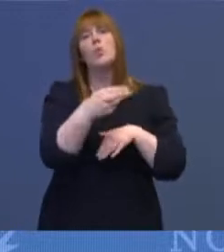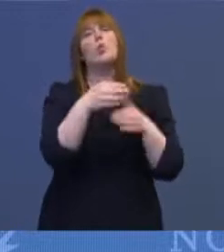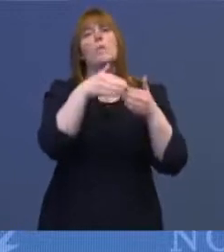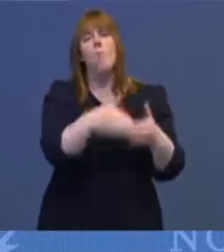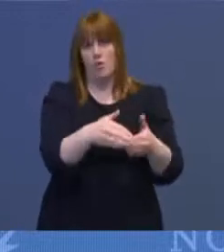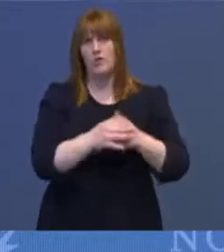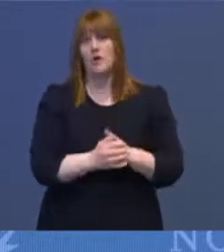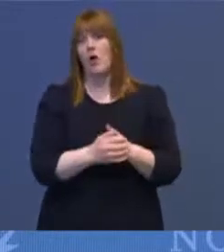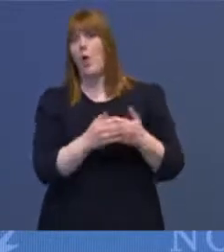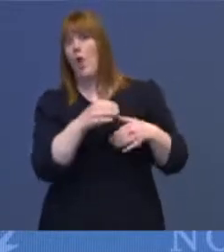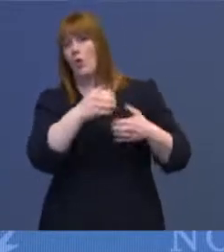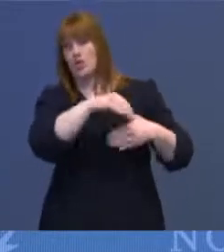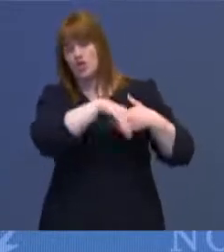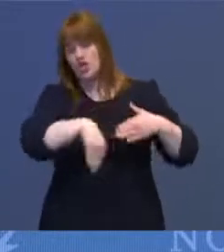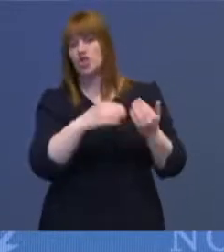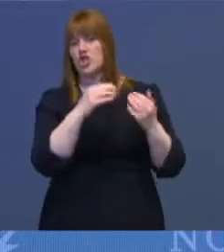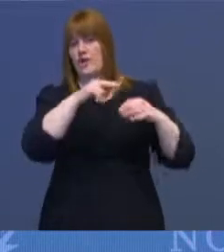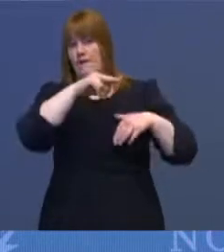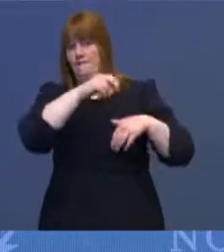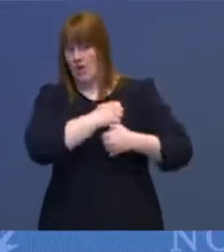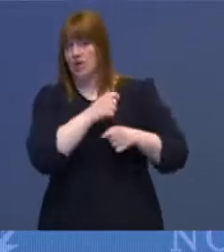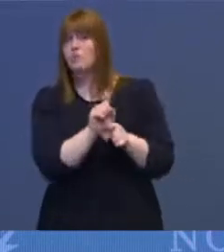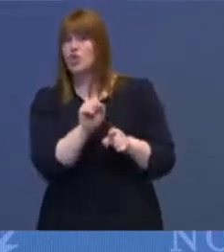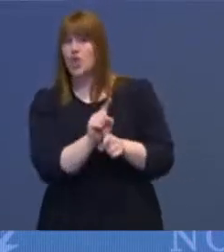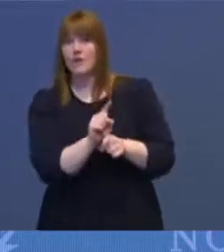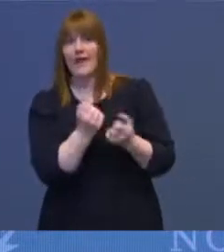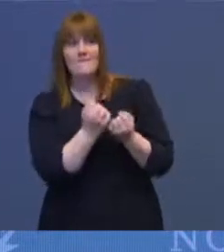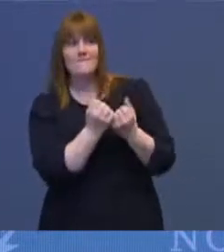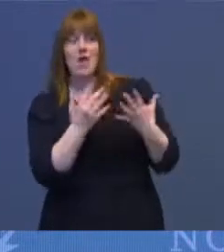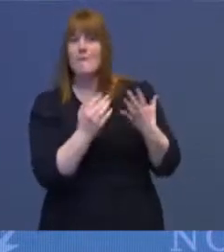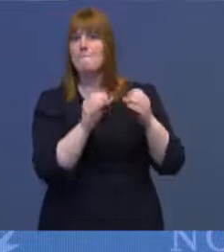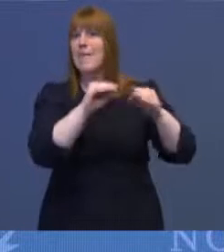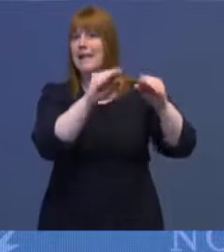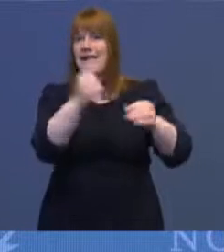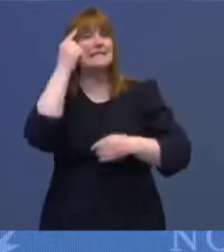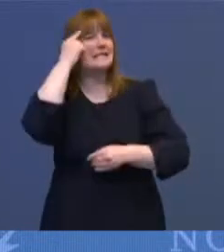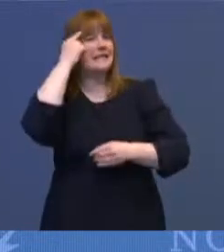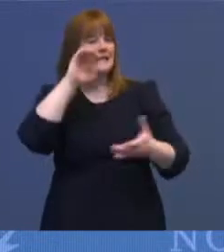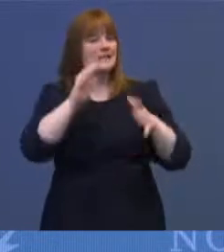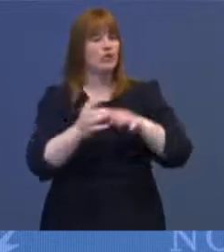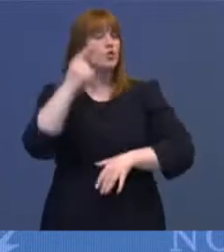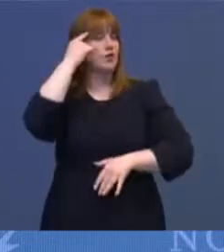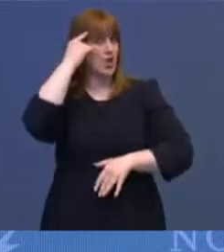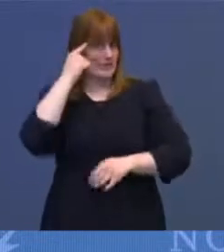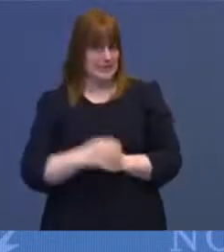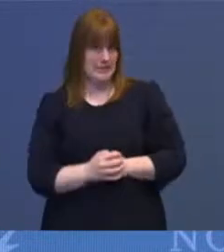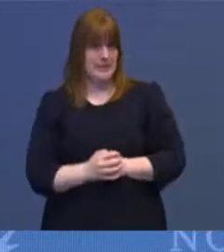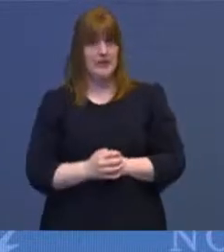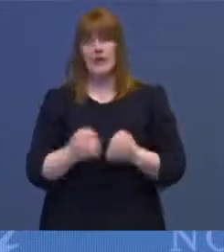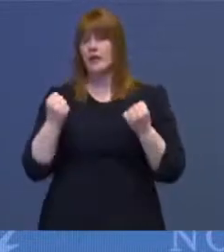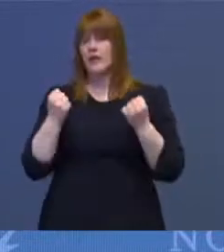Den økte tilstedeværelsen vil komme til å bedre situasjonsforståelsen og reaksjonsevnen våre.